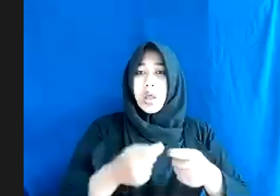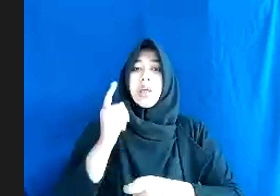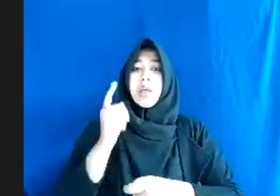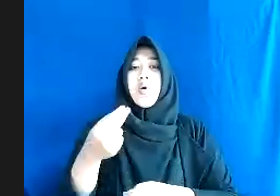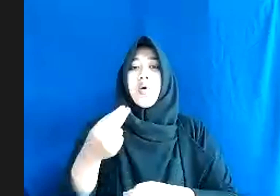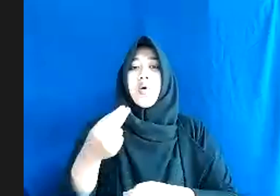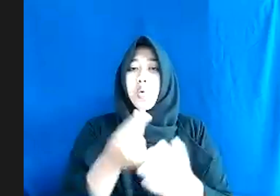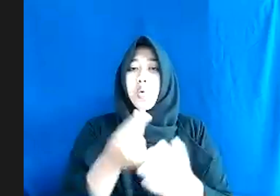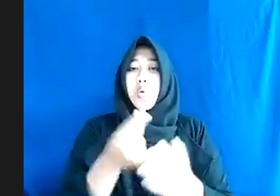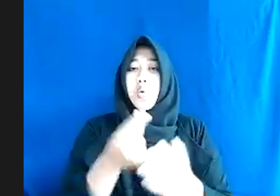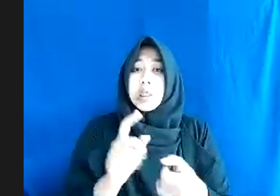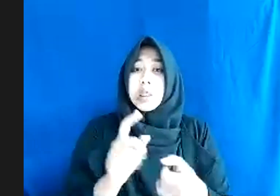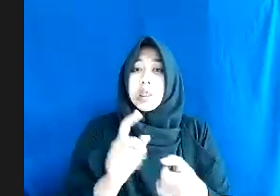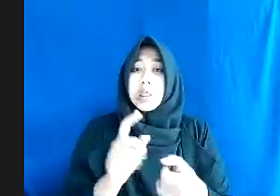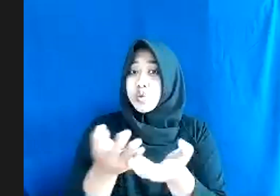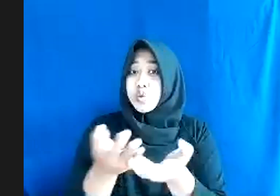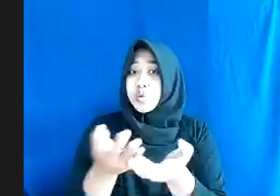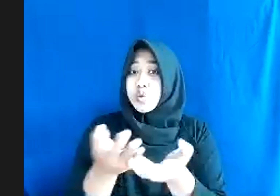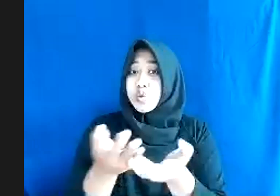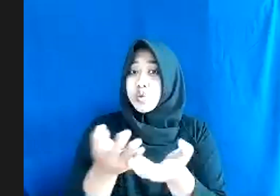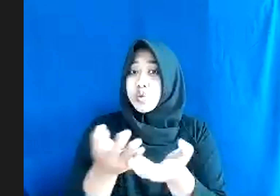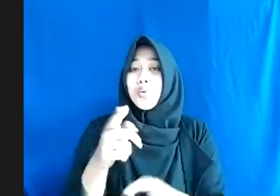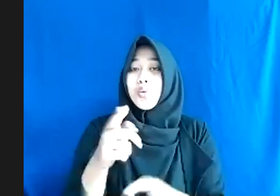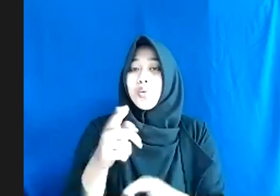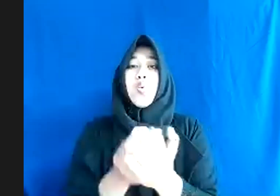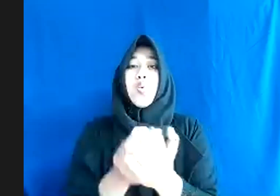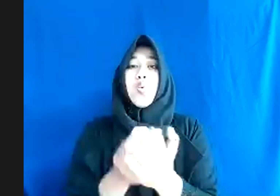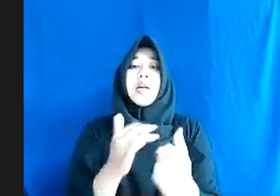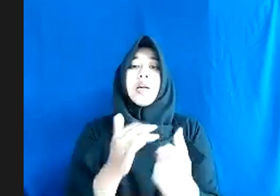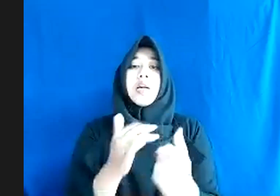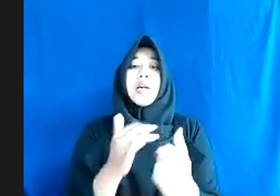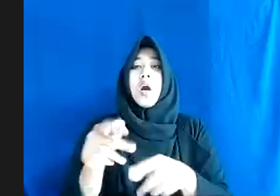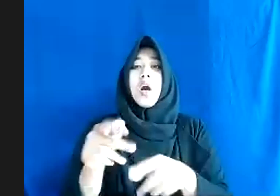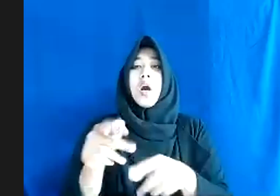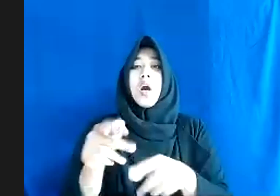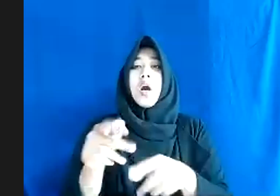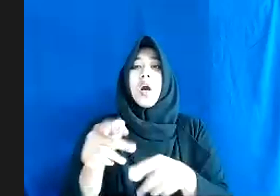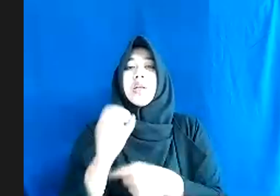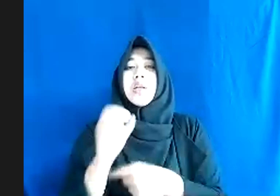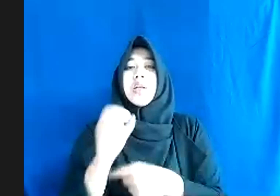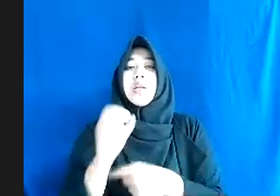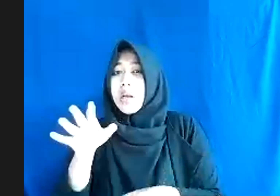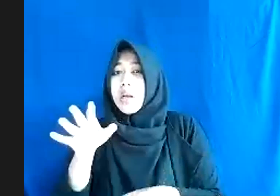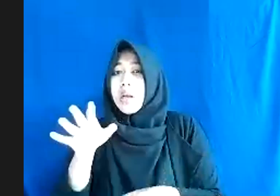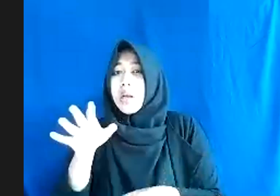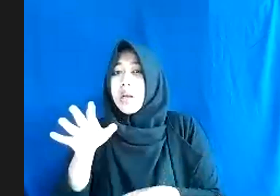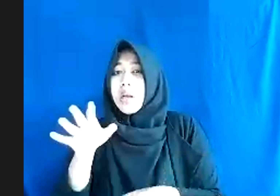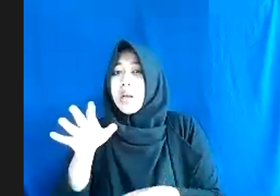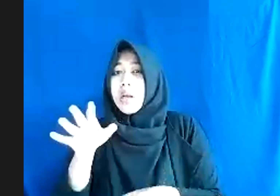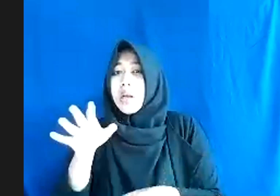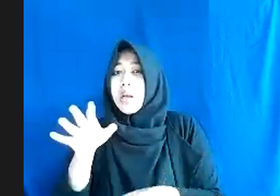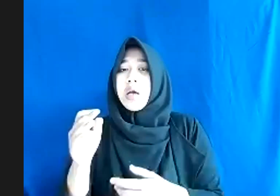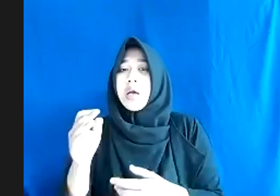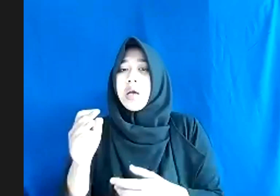uang rakyat. Kalau rakyat tidak bersuara, itu tidak akan mungkin bisa. Hari ini suara itu kita titipkan ke dewan. Dan